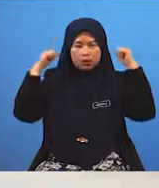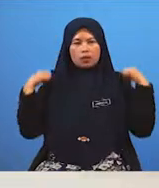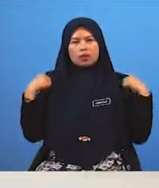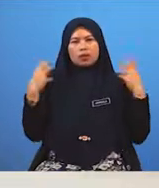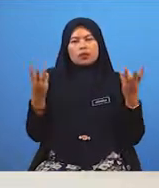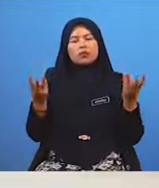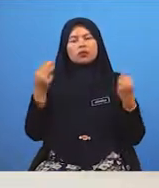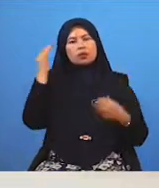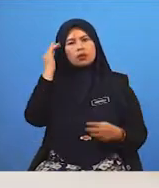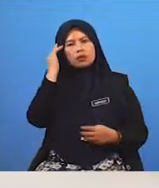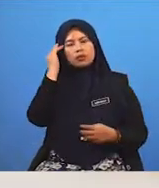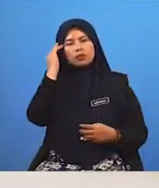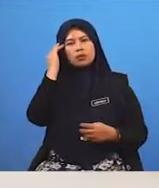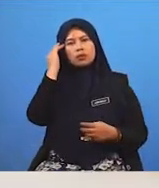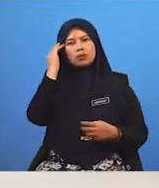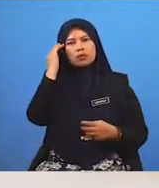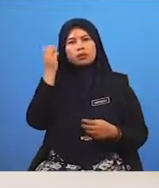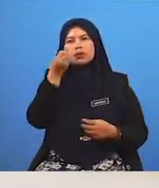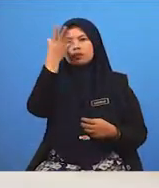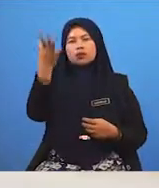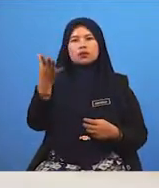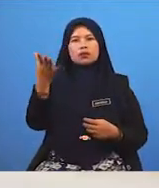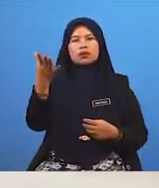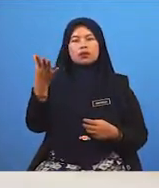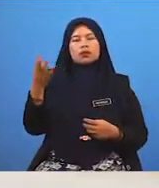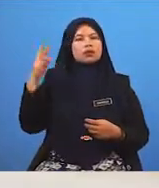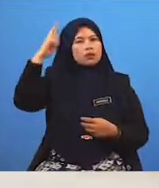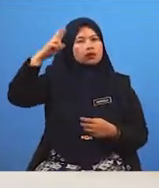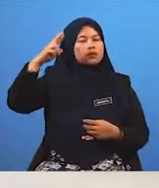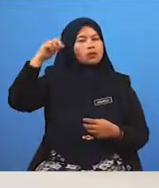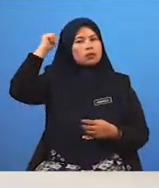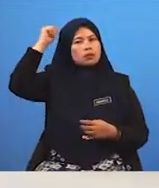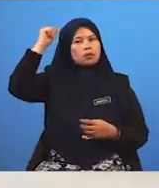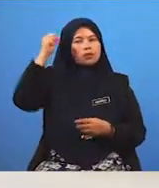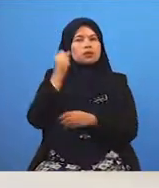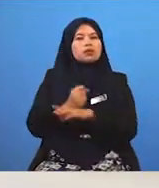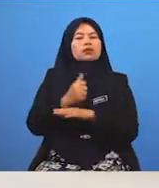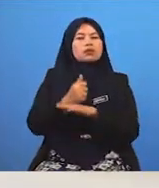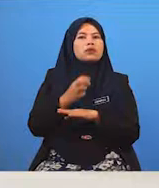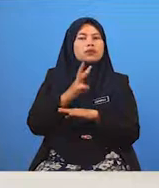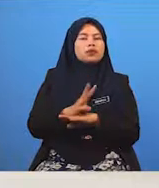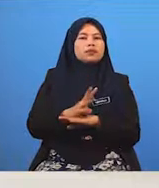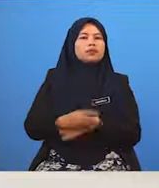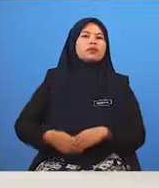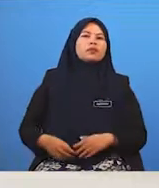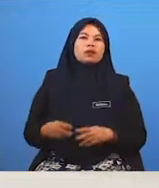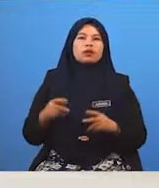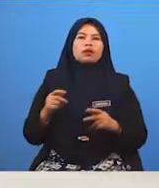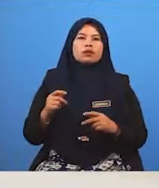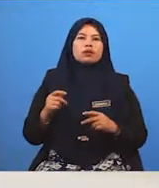Rasulullah sallallahu alaihi wasallam itu. Arab Badwi itu menemui Sayyidina Umar Al-Khattab radhiyallahu an dan